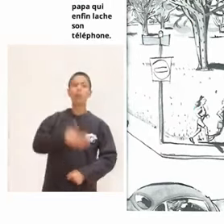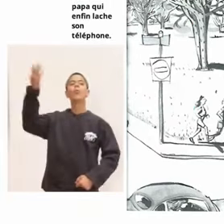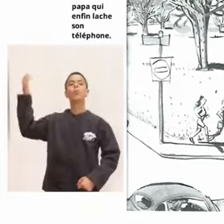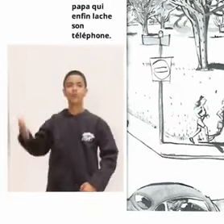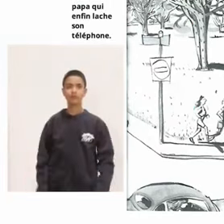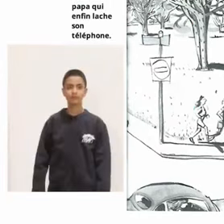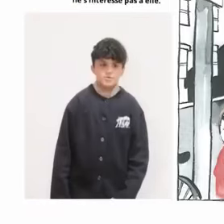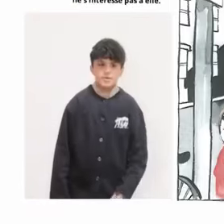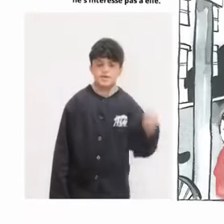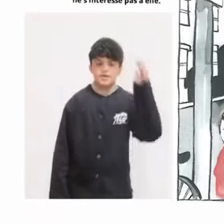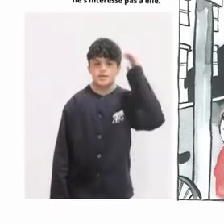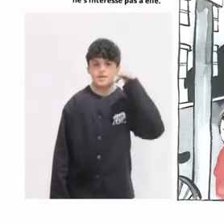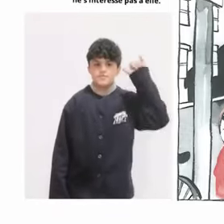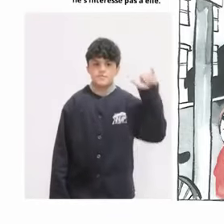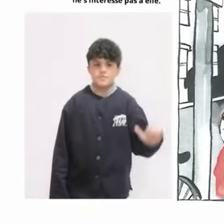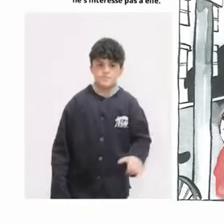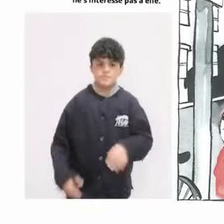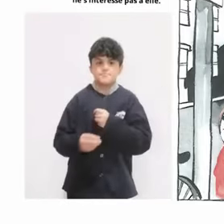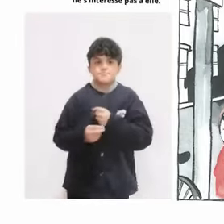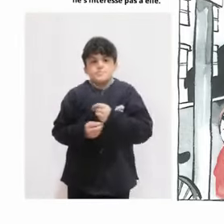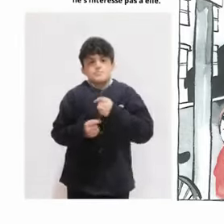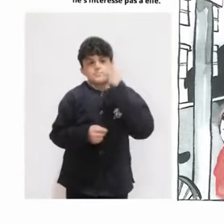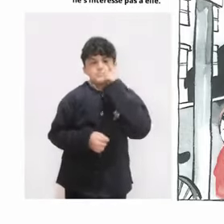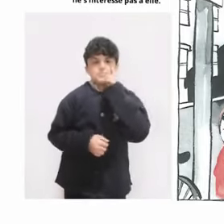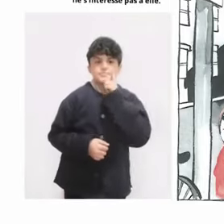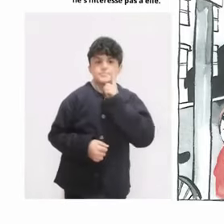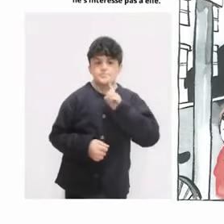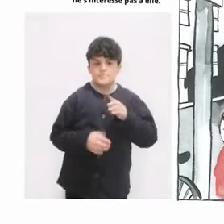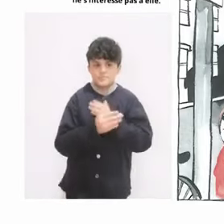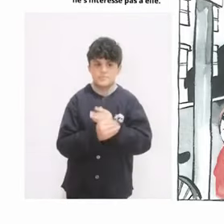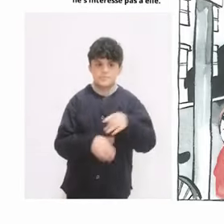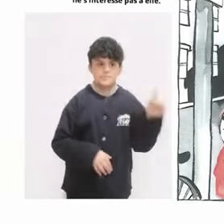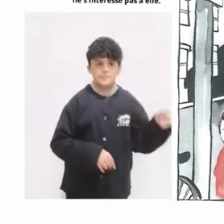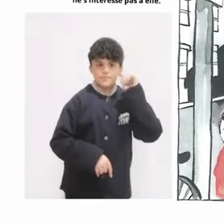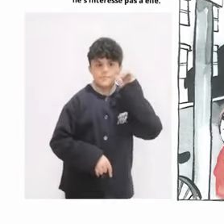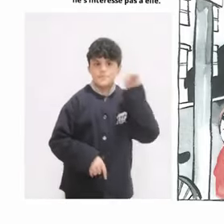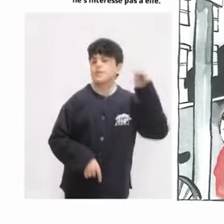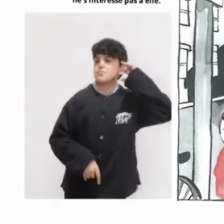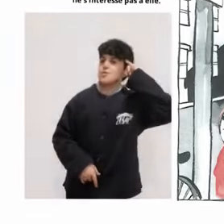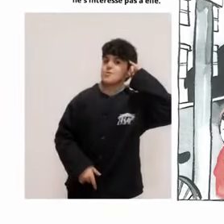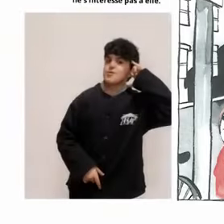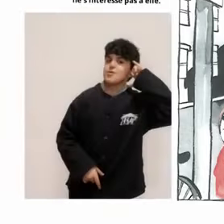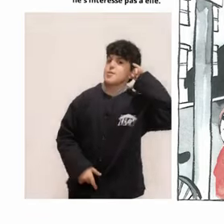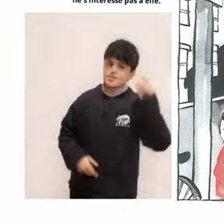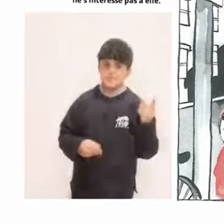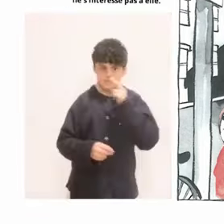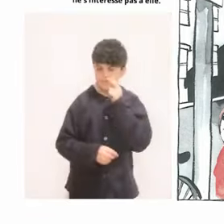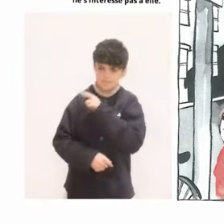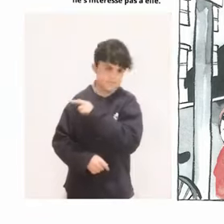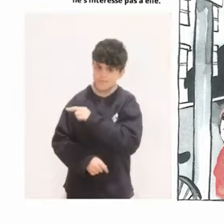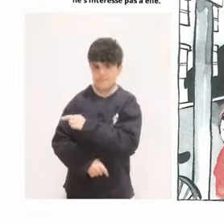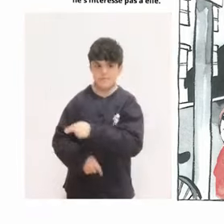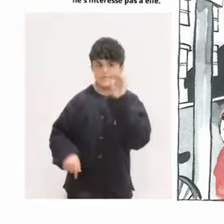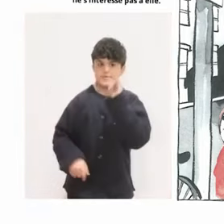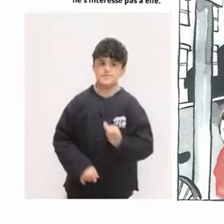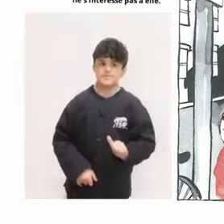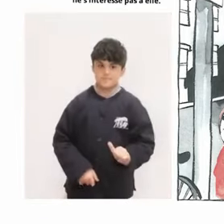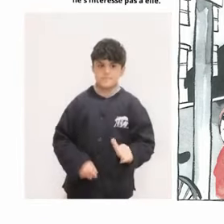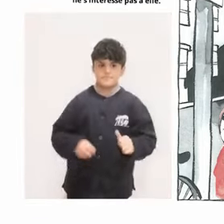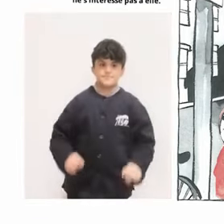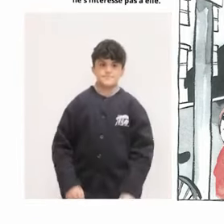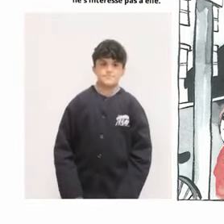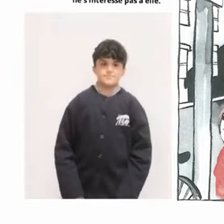son téléphone. Yasmine se sent déçue et seule, puisque son papa ne lâche pas son téléphone et ne